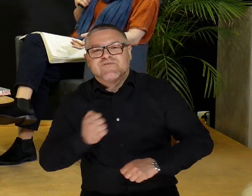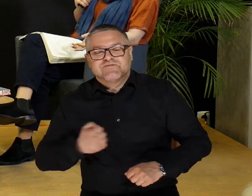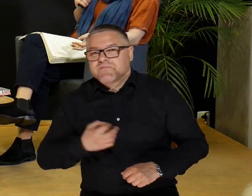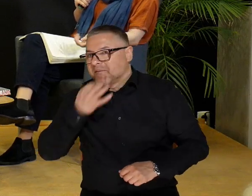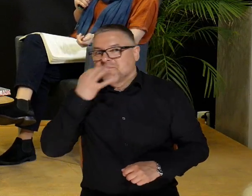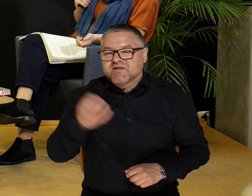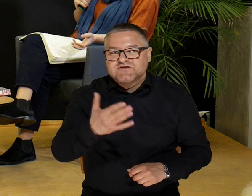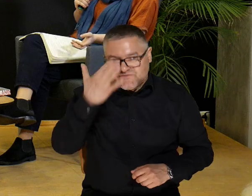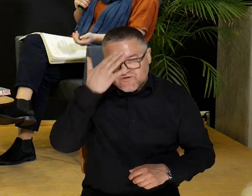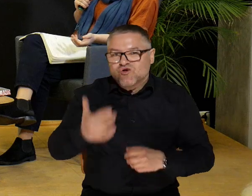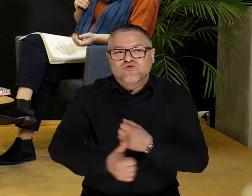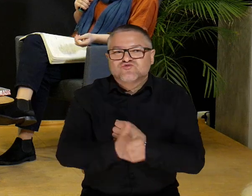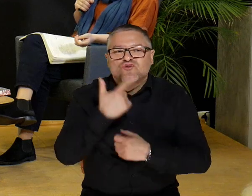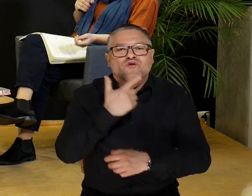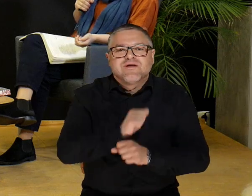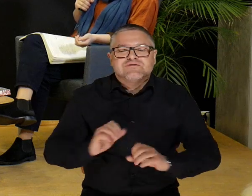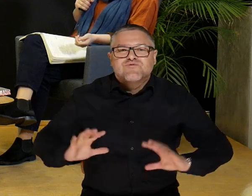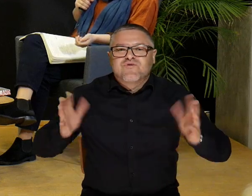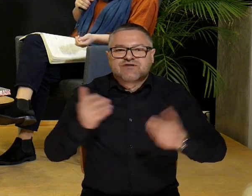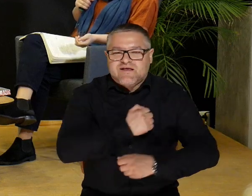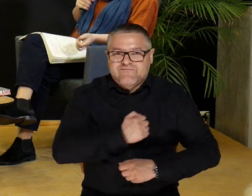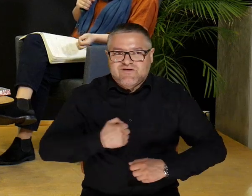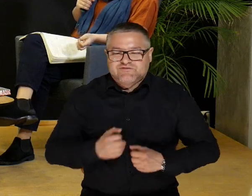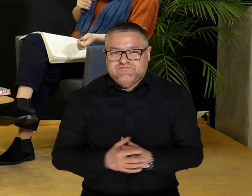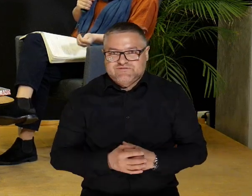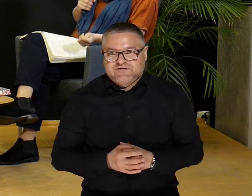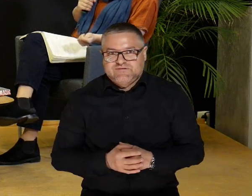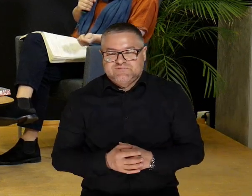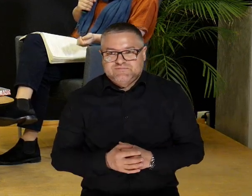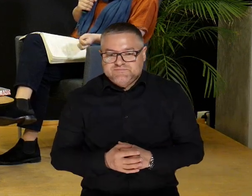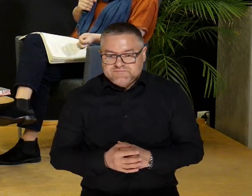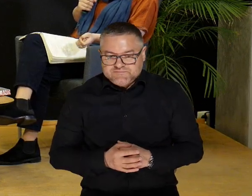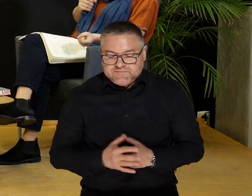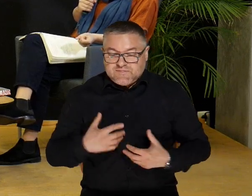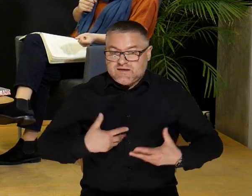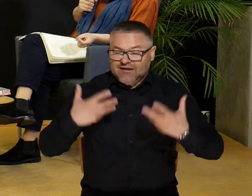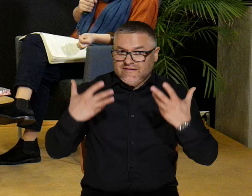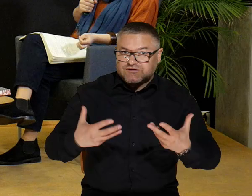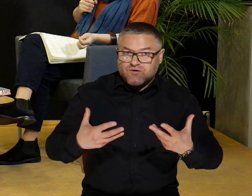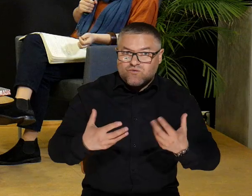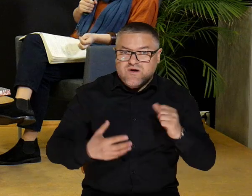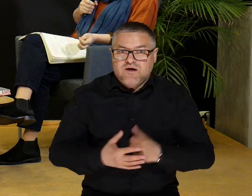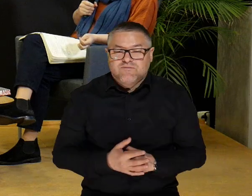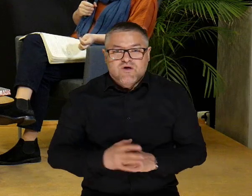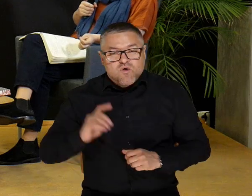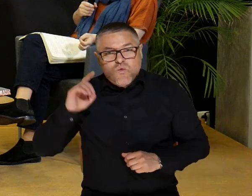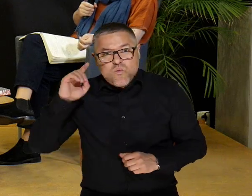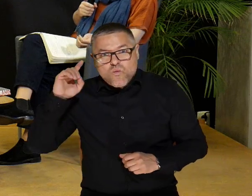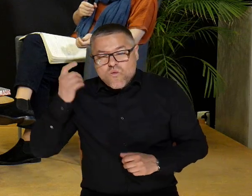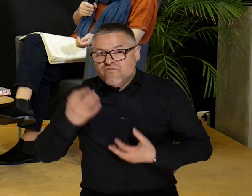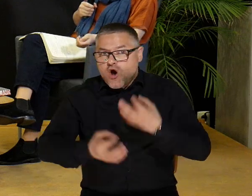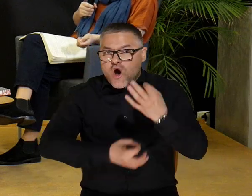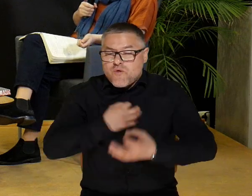się, czy wiedzą, co to jest. No, nawet ja im chciałem opowiedzieć w ogóle, głównie chciałem im